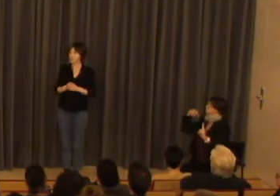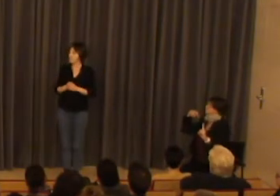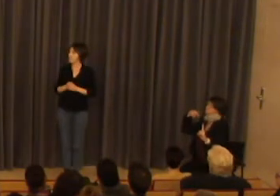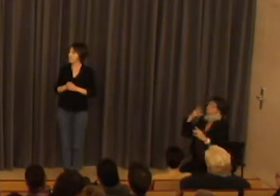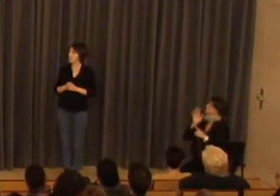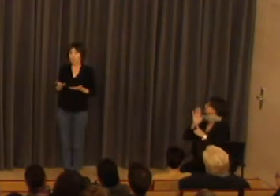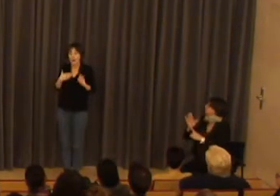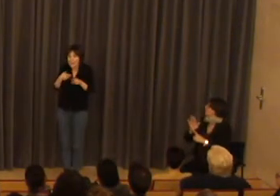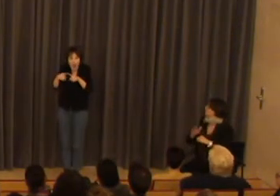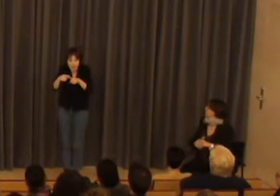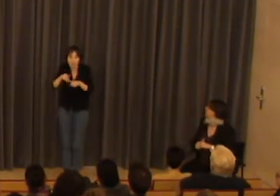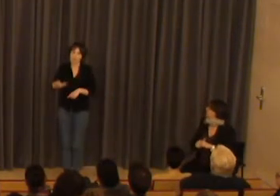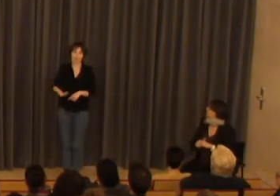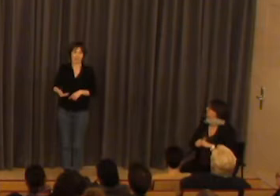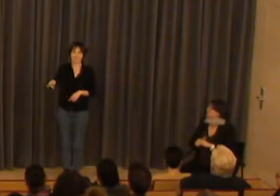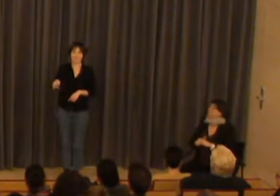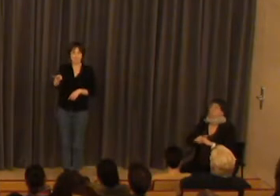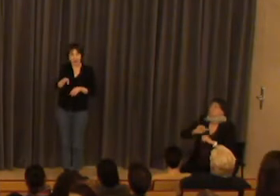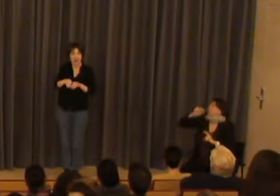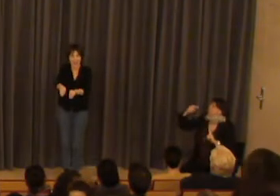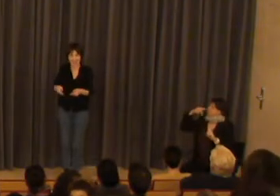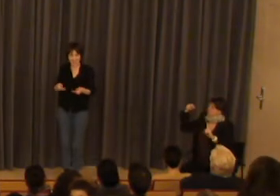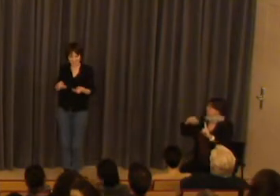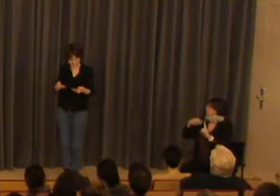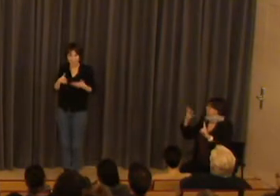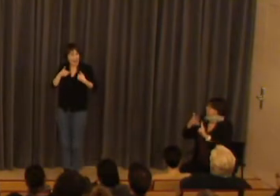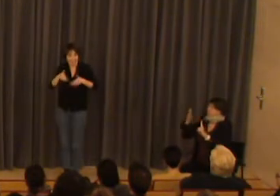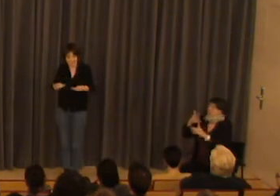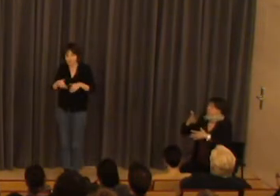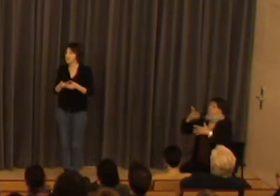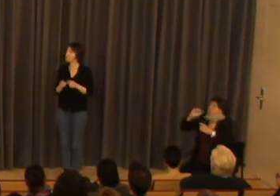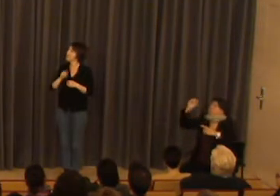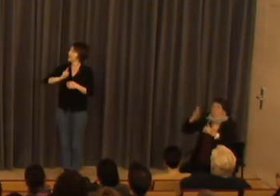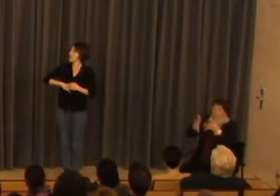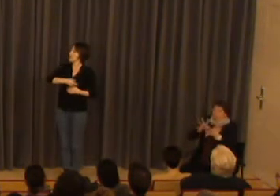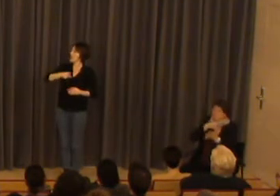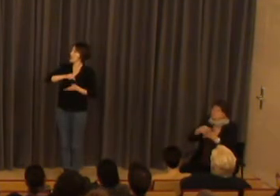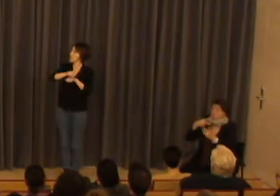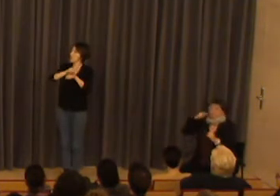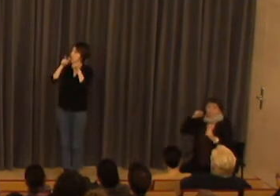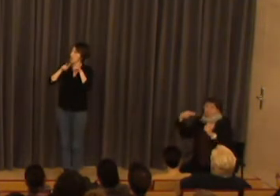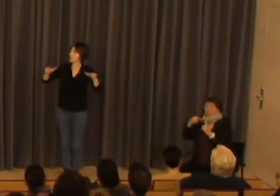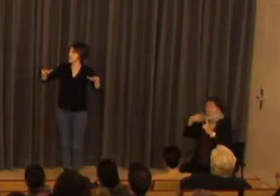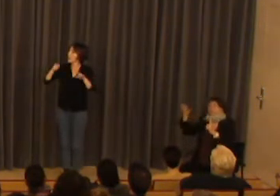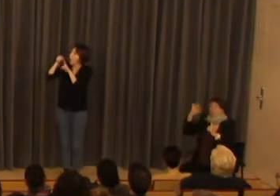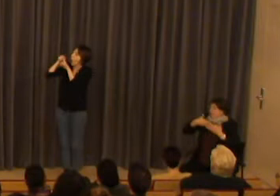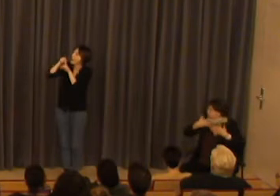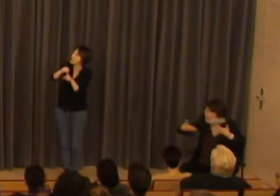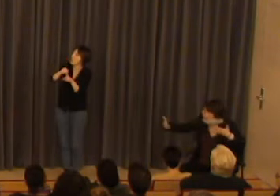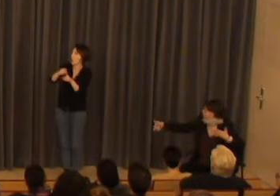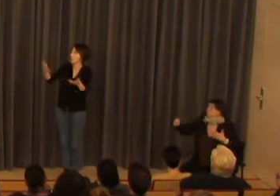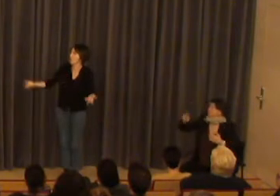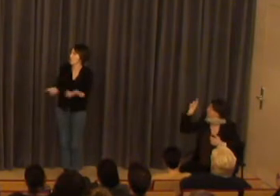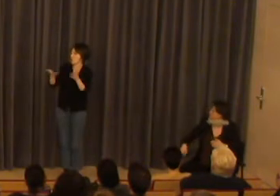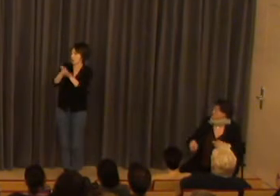és important. La Direcció General de Política Lingüística té com a objectiu el foment de la llengua de signes